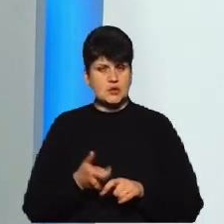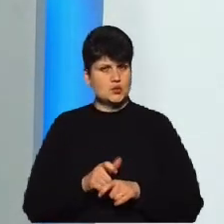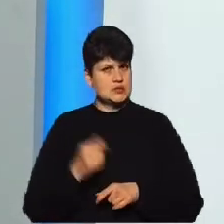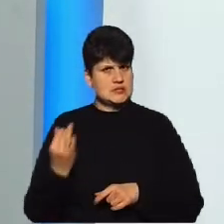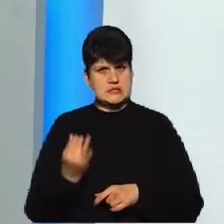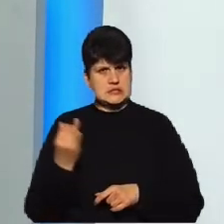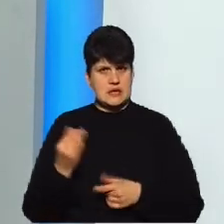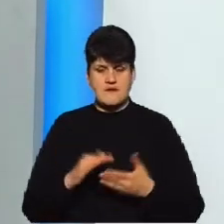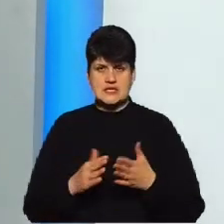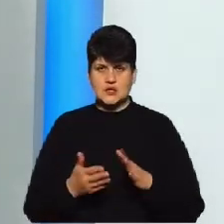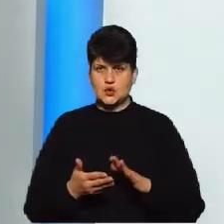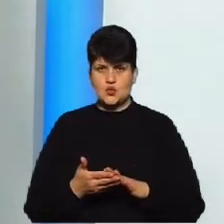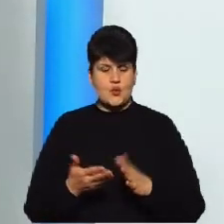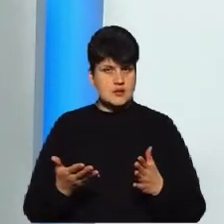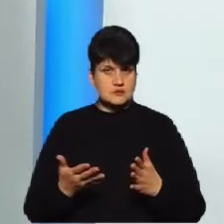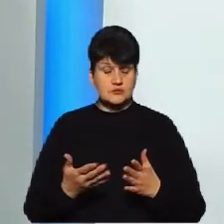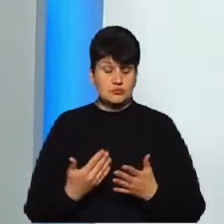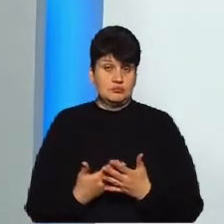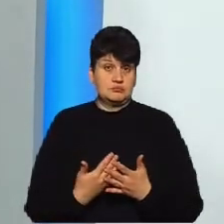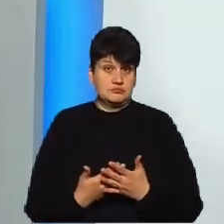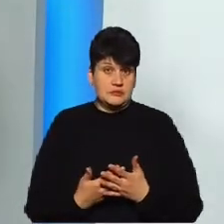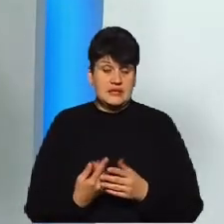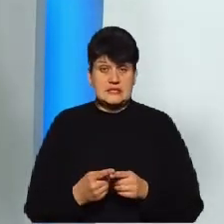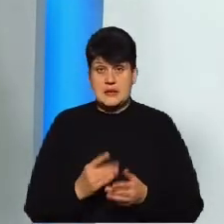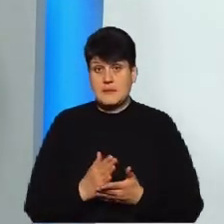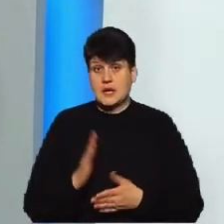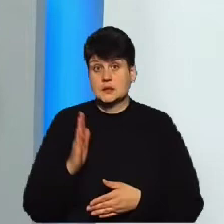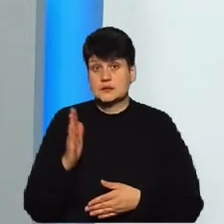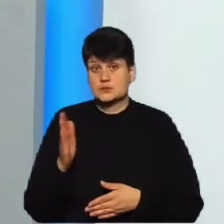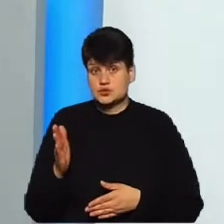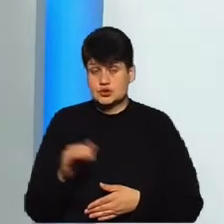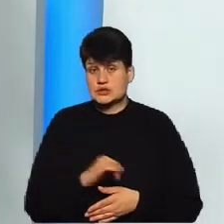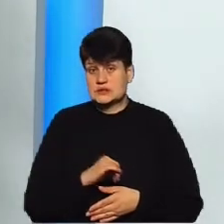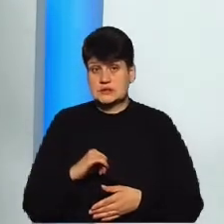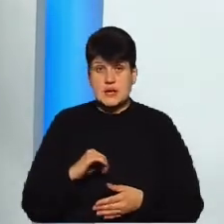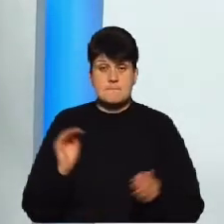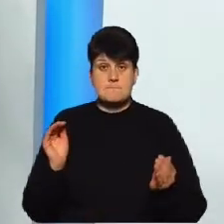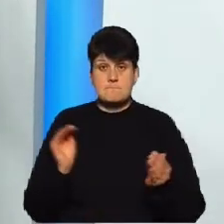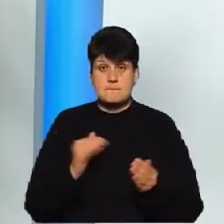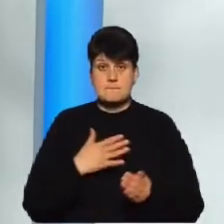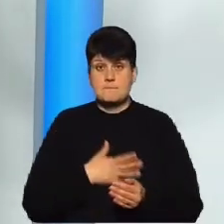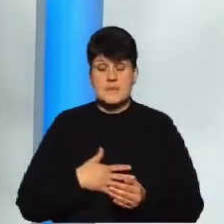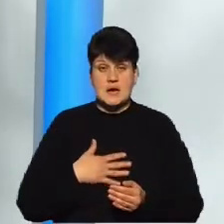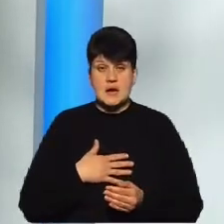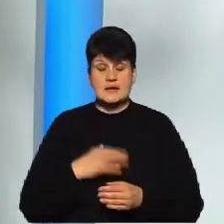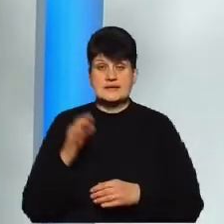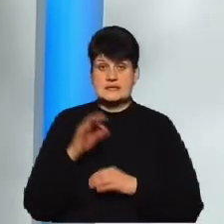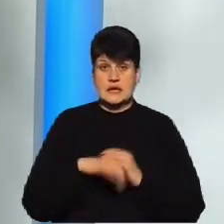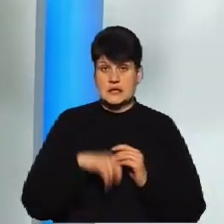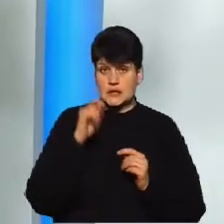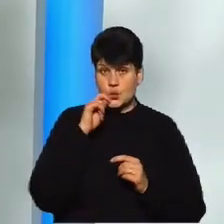тому що за логікою мало би бути, що найменш турбується Західна Україна, тому що